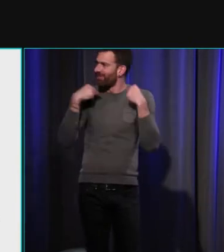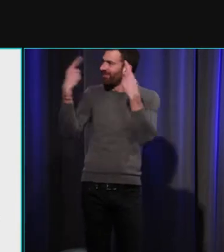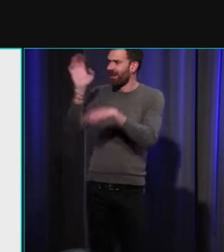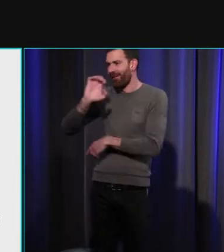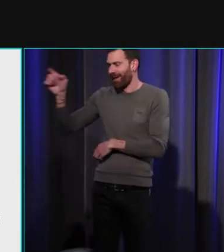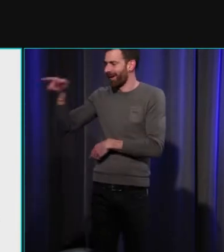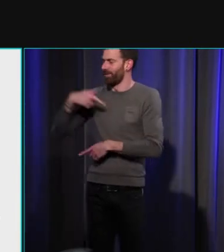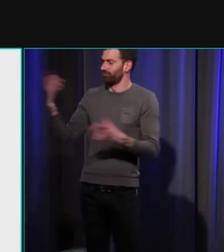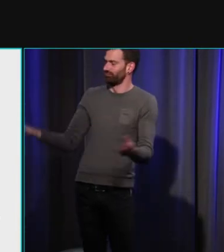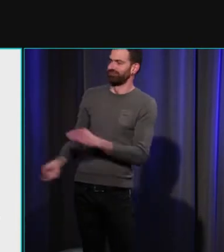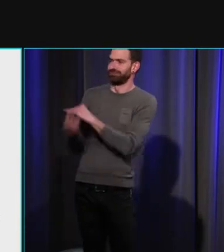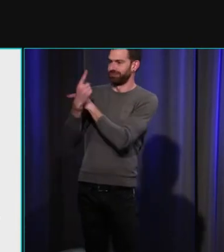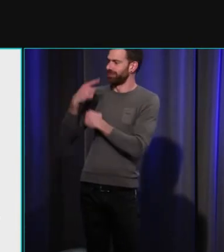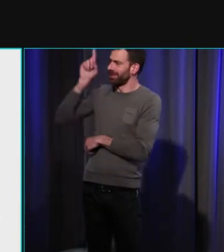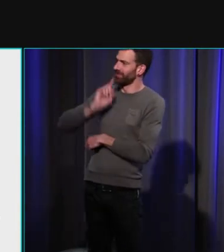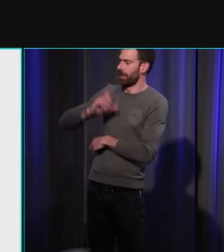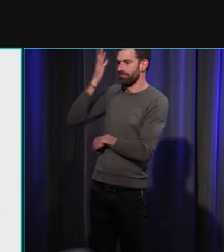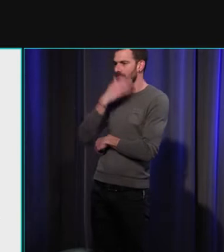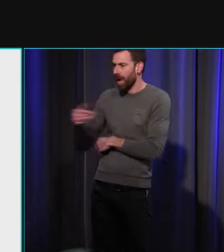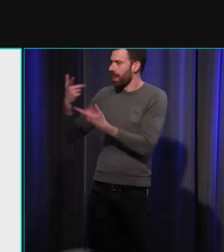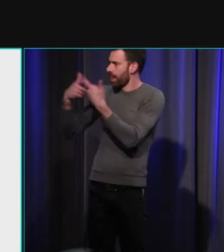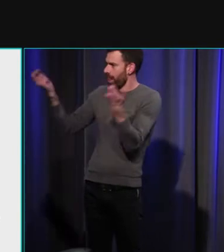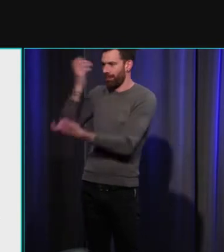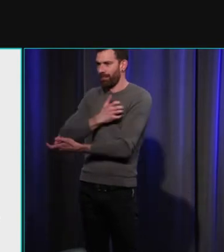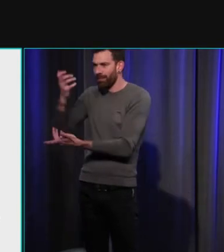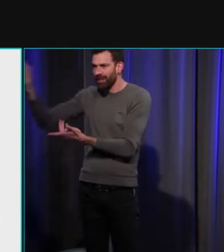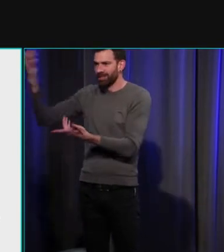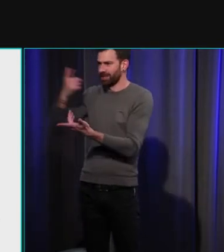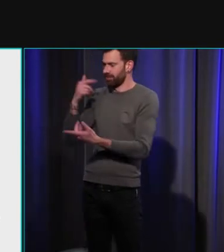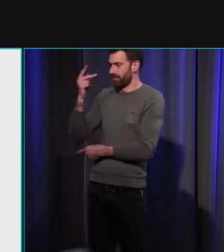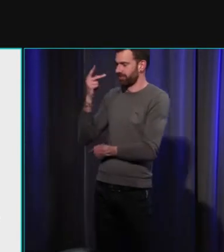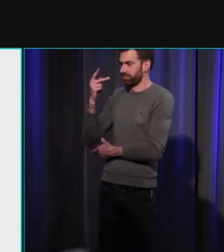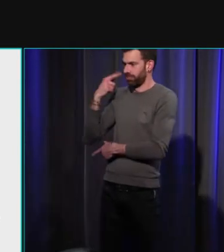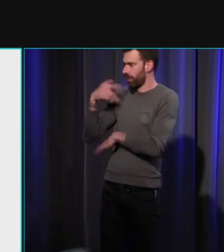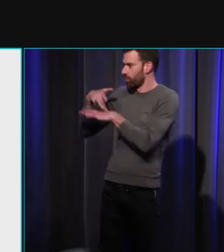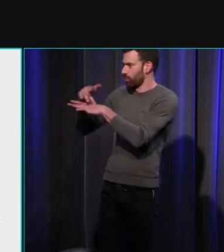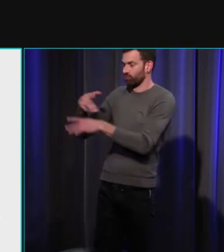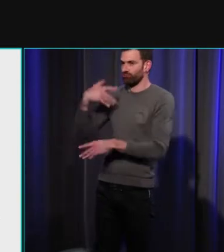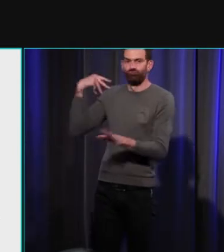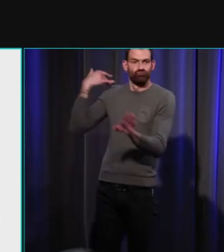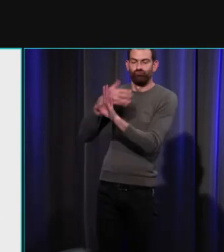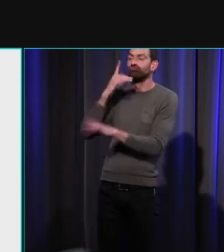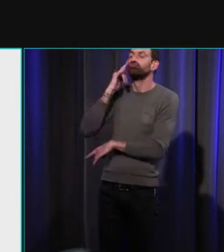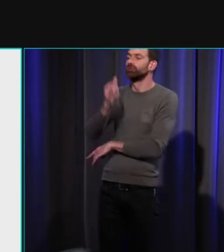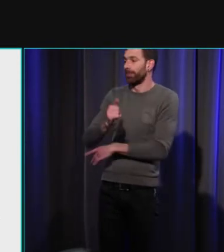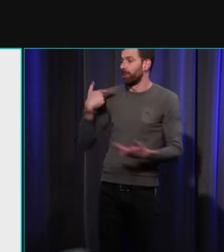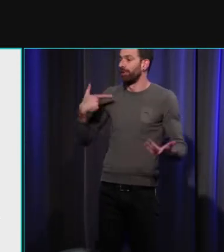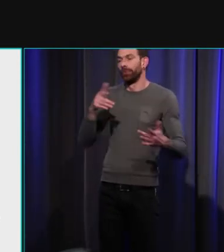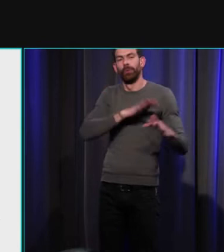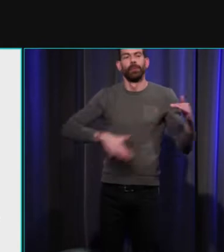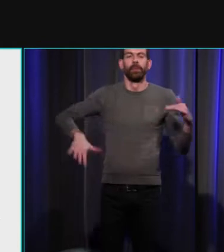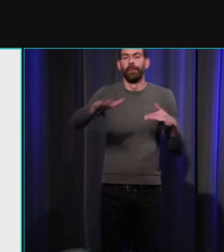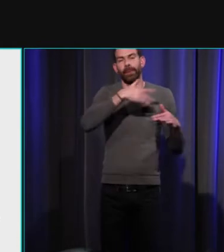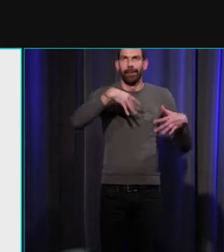femmes donc je veux voir des choses exceptionnelles que j'ai jamais vu dans mes pleines pluvieuse certes avec